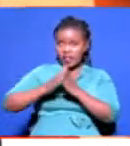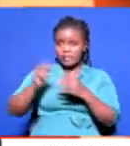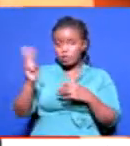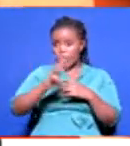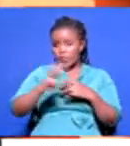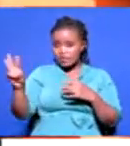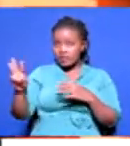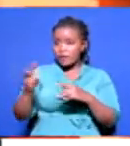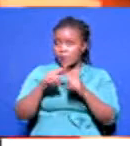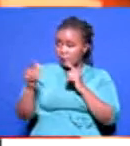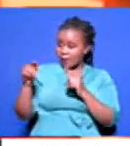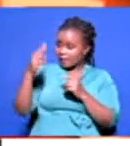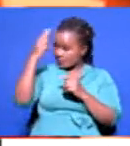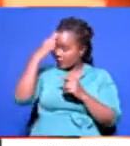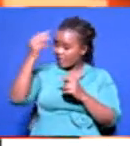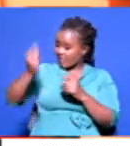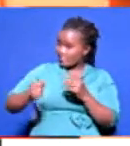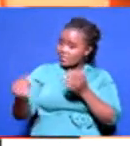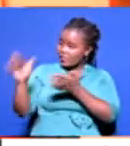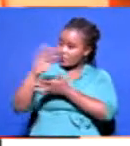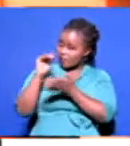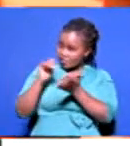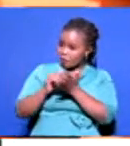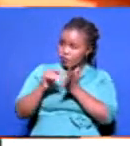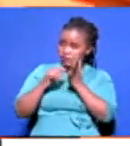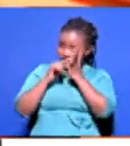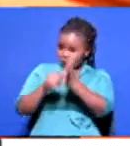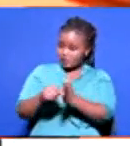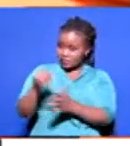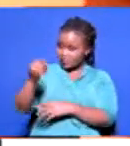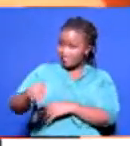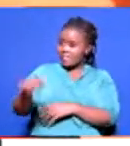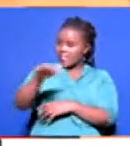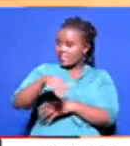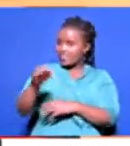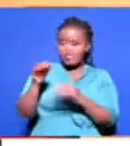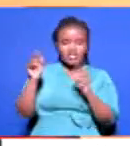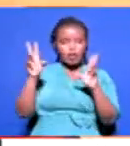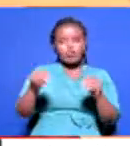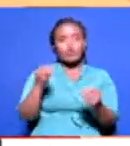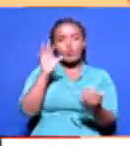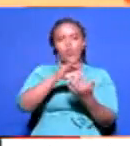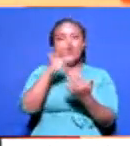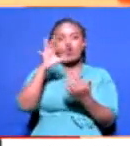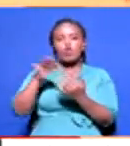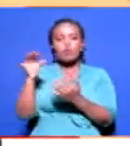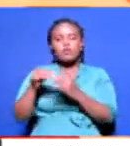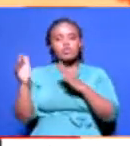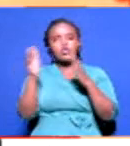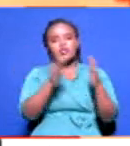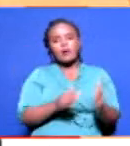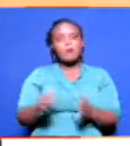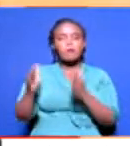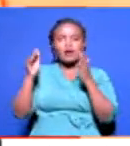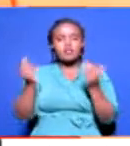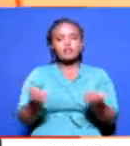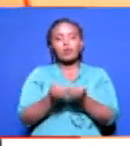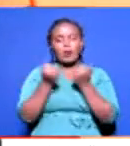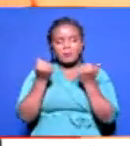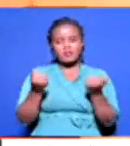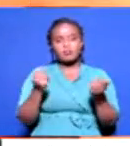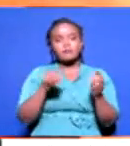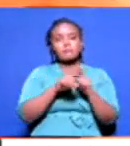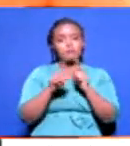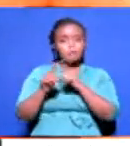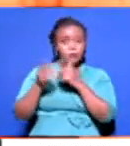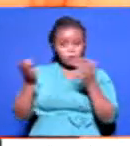Kajiado Central, particularly Matapato North, hakuna nomination ambayo iliweza kugazetiwa jana. Na kwa sababu